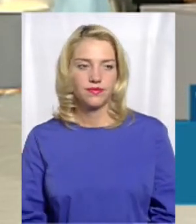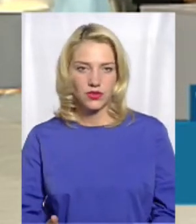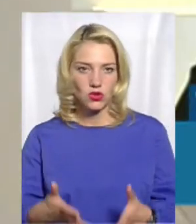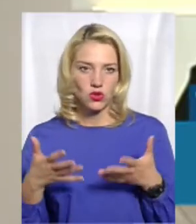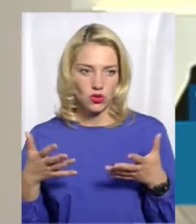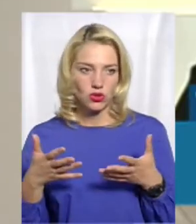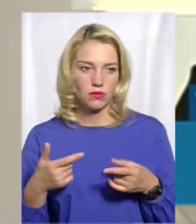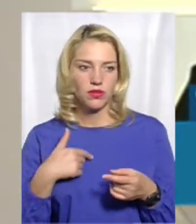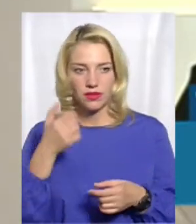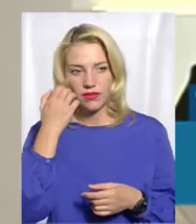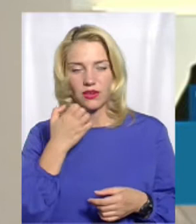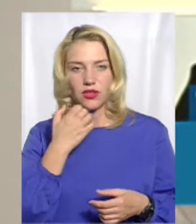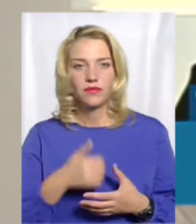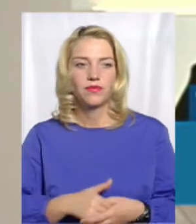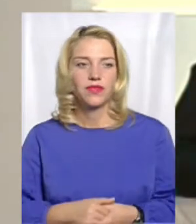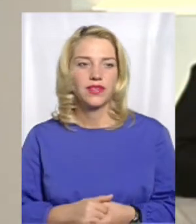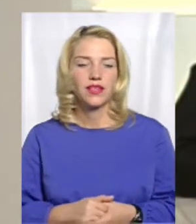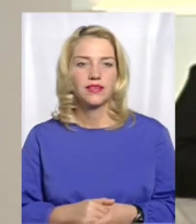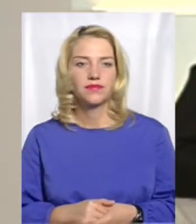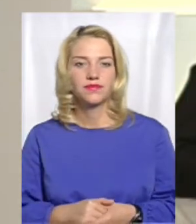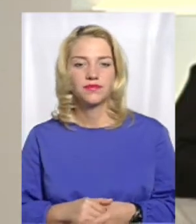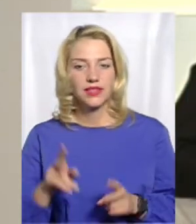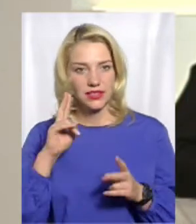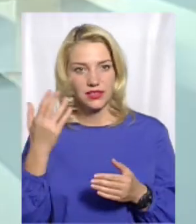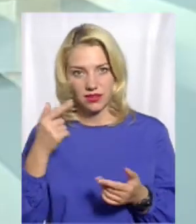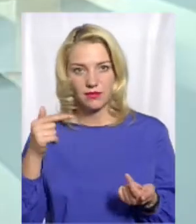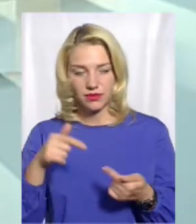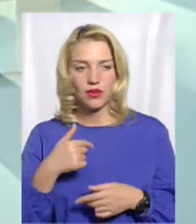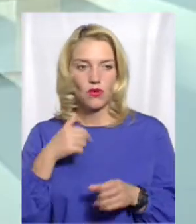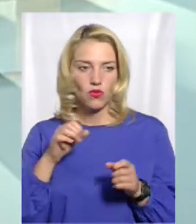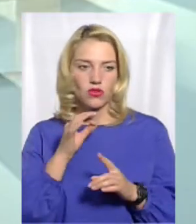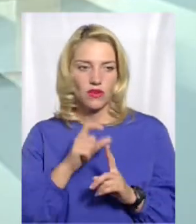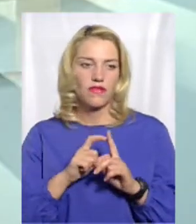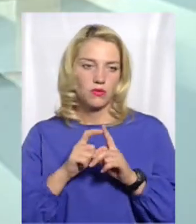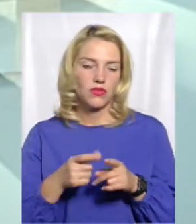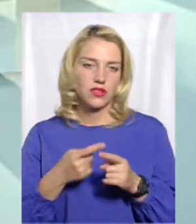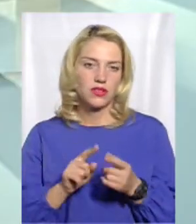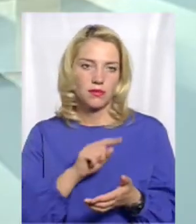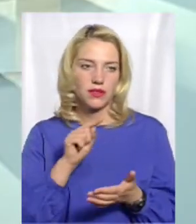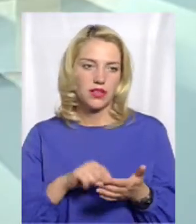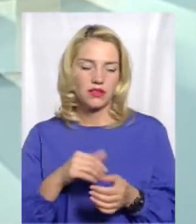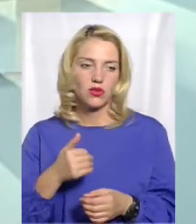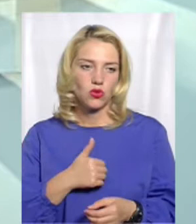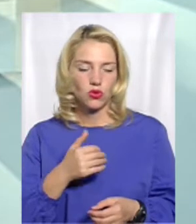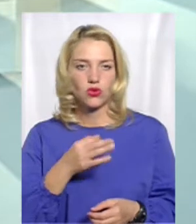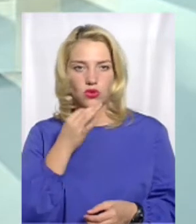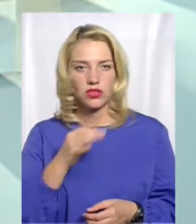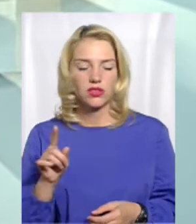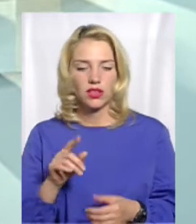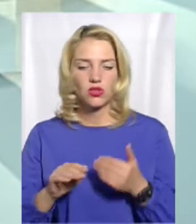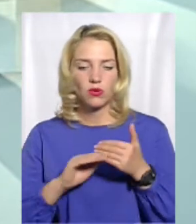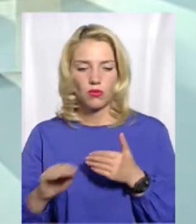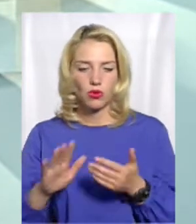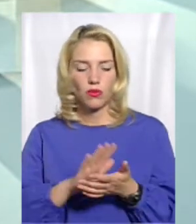Зрозуміло. Дякую. Не знаю, чи це ваша компетенція. Можу відповісти на дане питання. Хочу сказати, що полігон